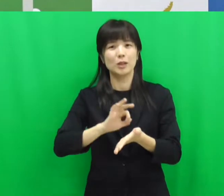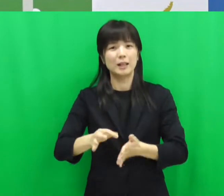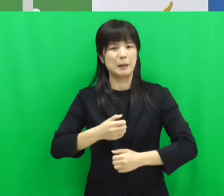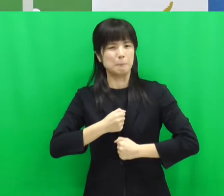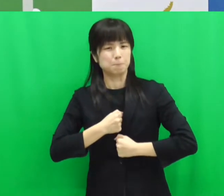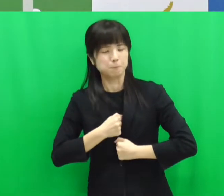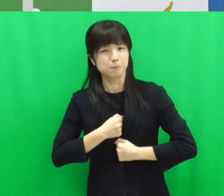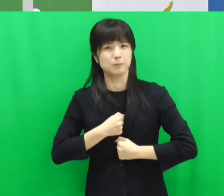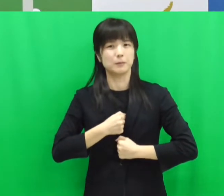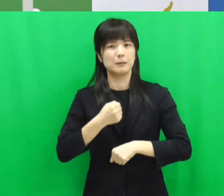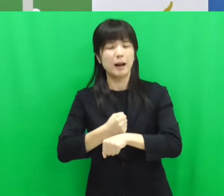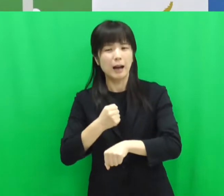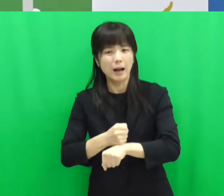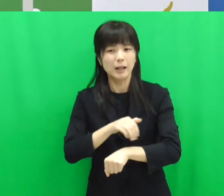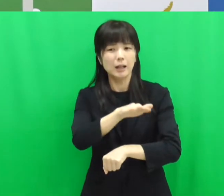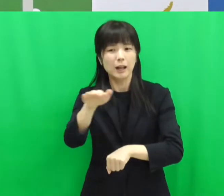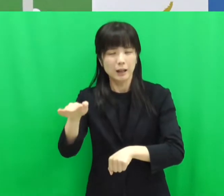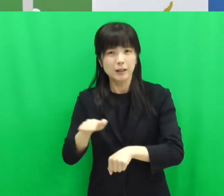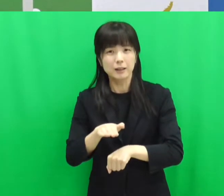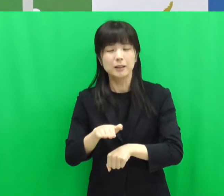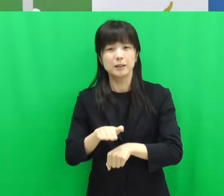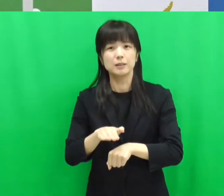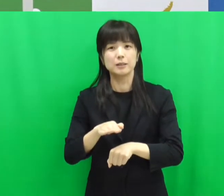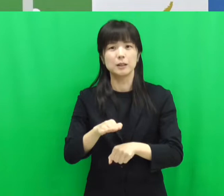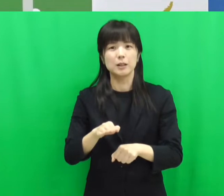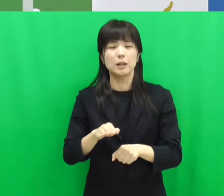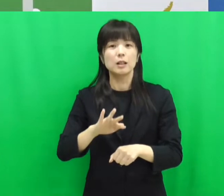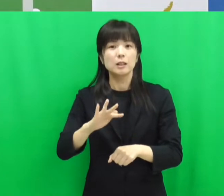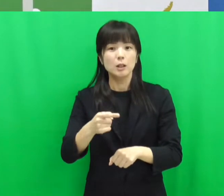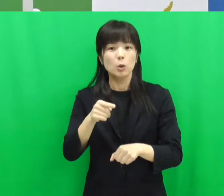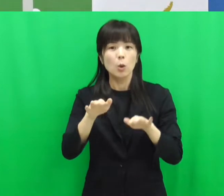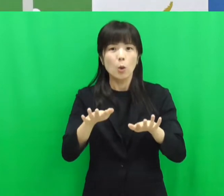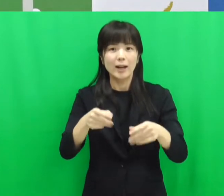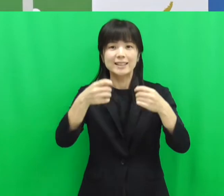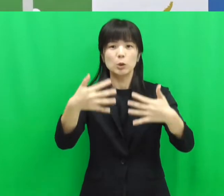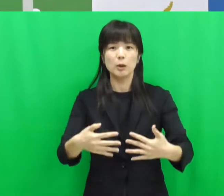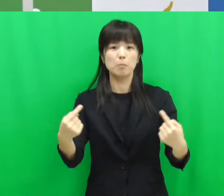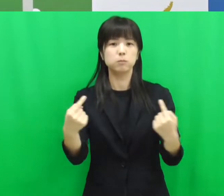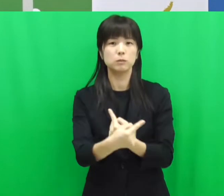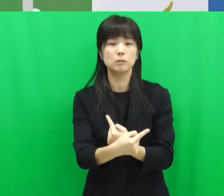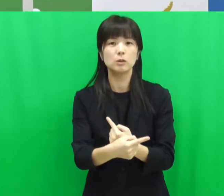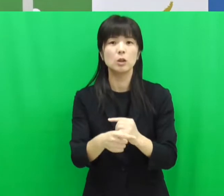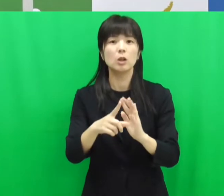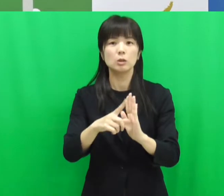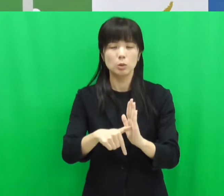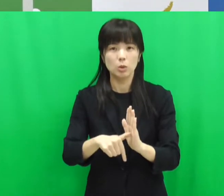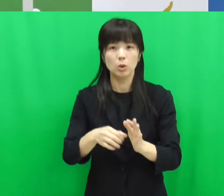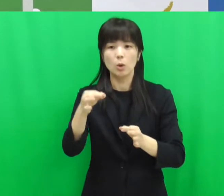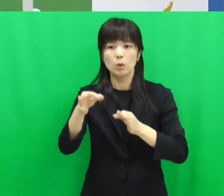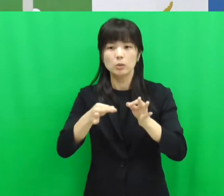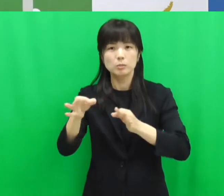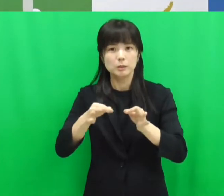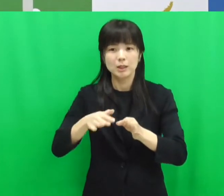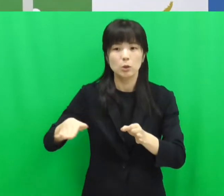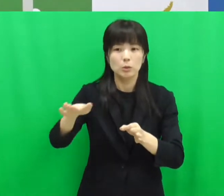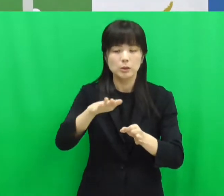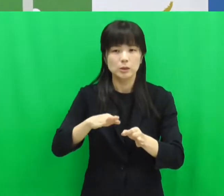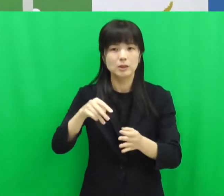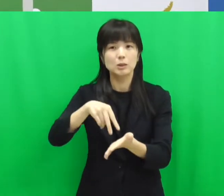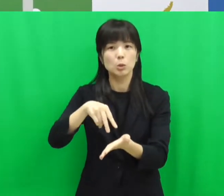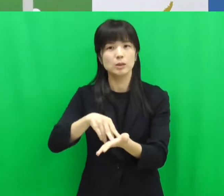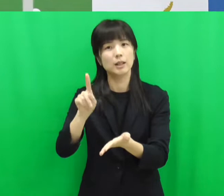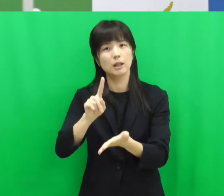というふうに受けていますが、はい、これが緩和されることによって飲食店の方々にとってはどういったメリットがあるかというふうに考えでしょうか。 はい、